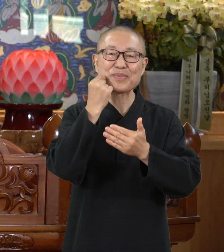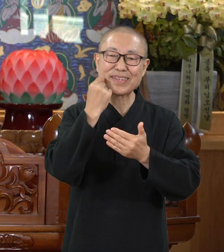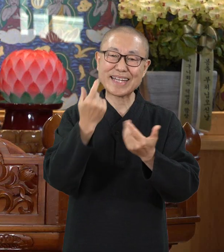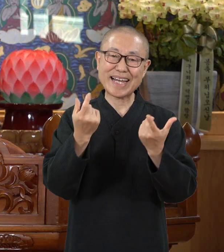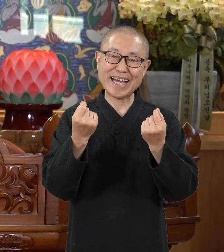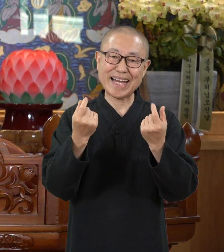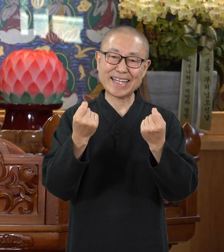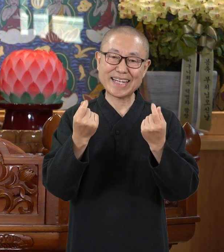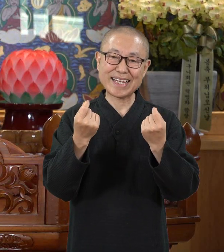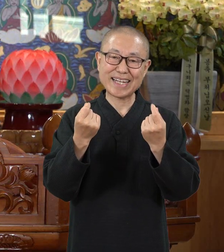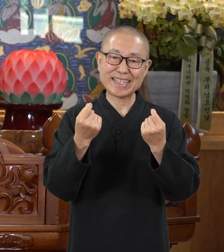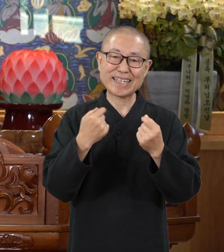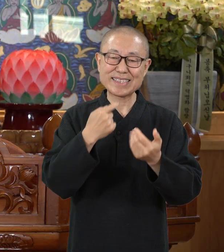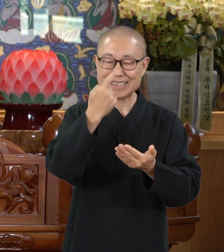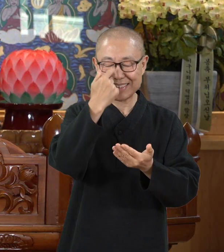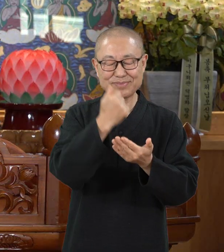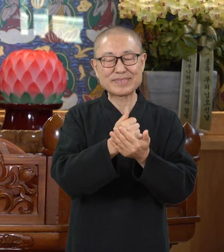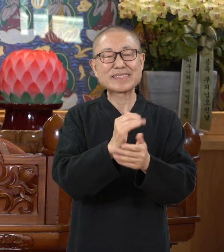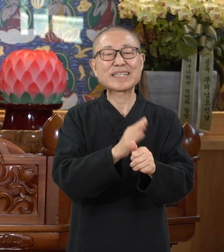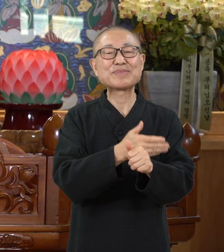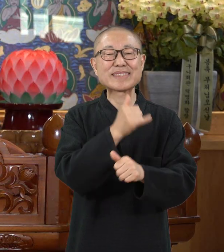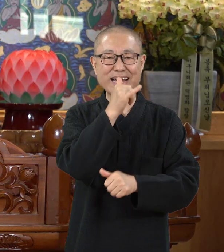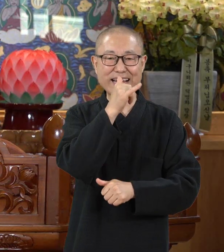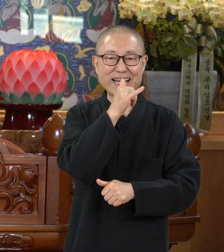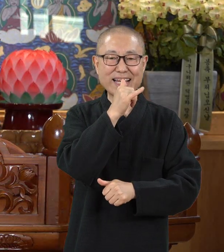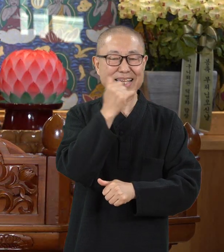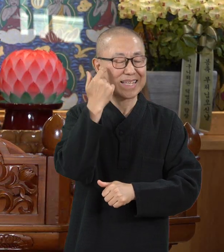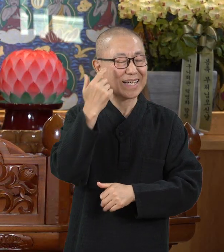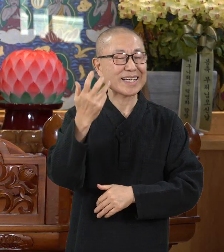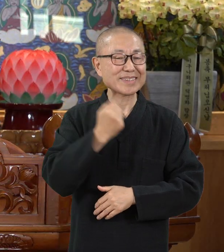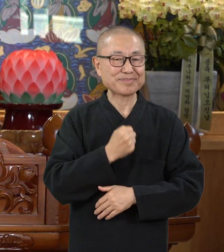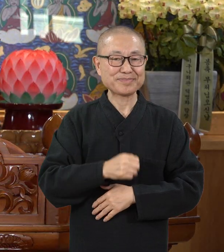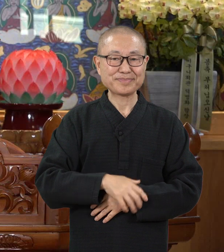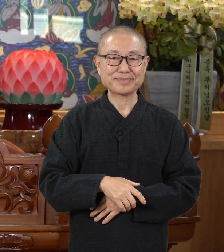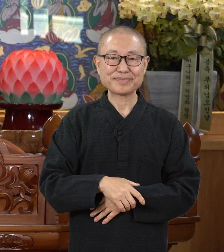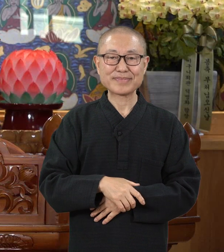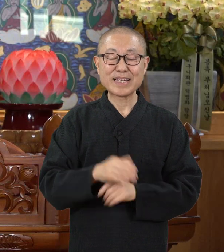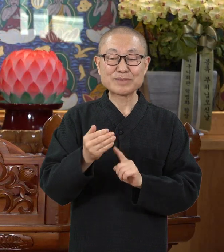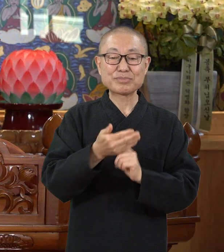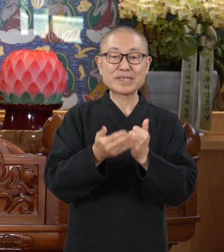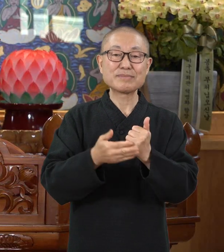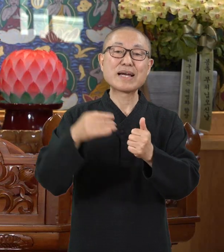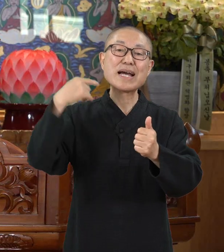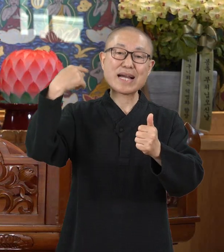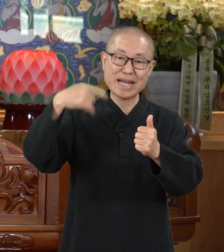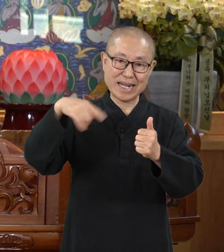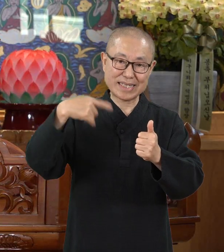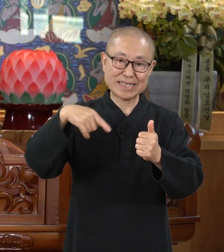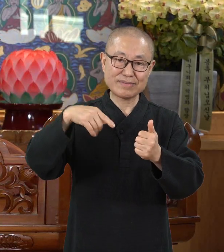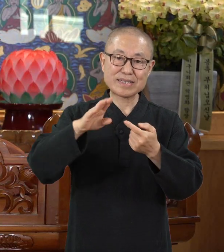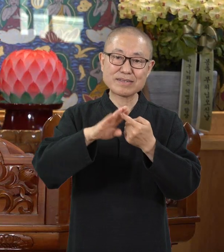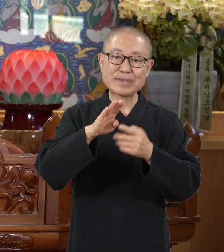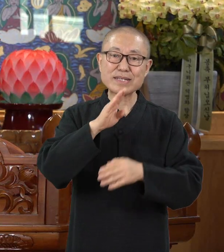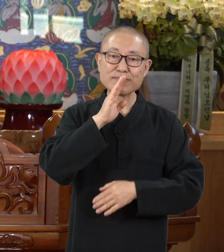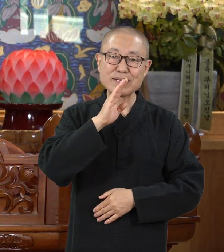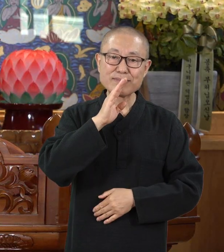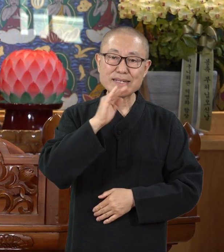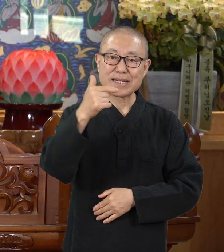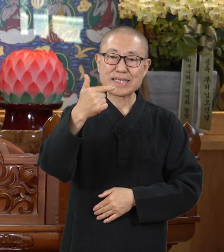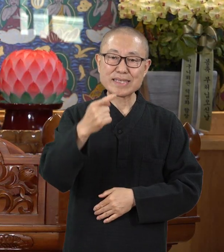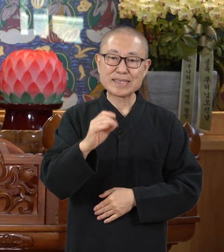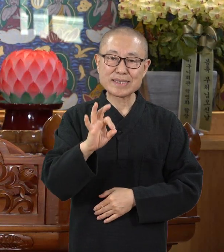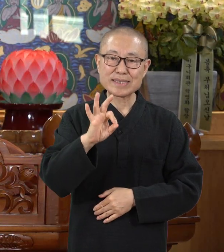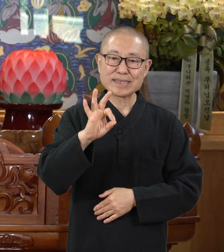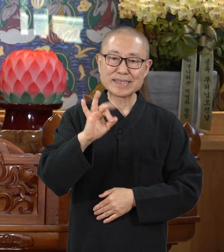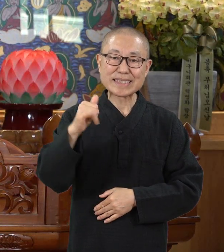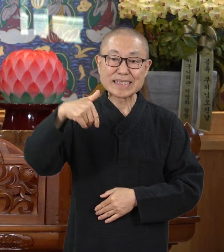못한다. 이거는 스님들이 잘못이다. 이렇게 자매를 합니다. 부처님의 가르침은 정말